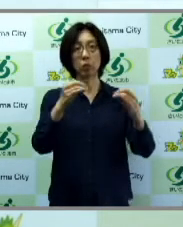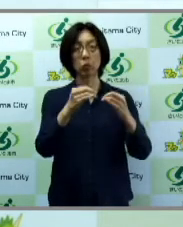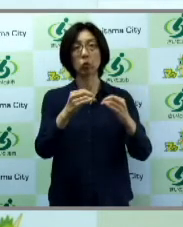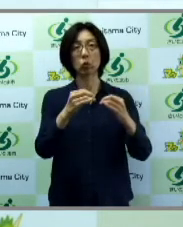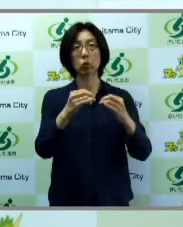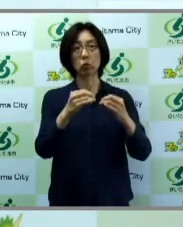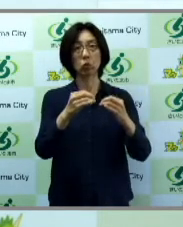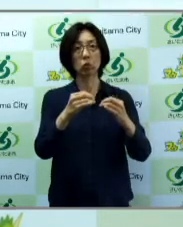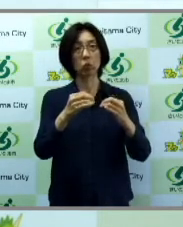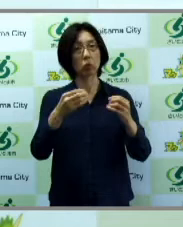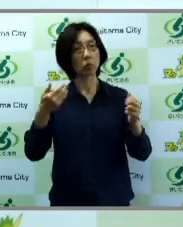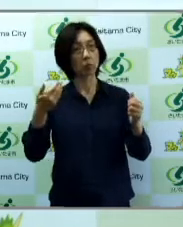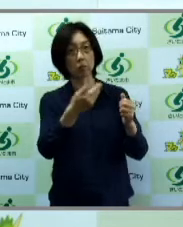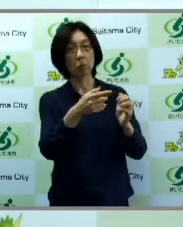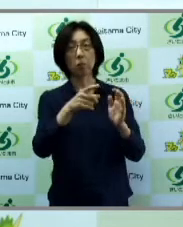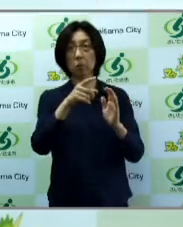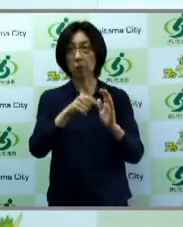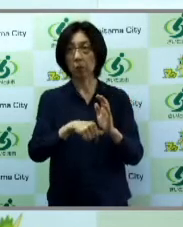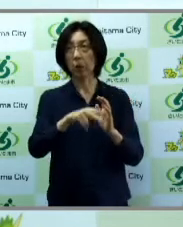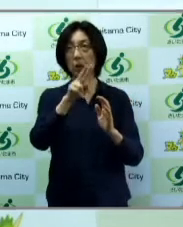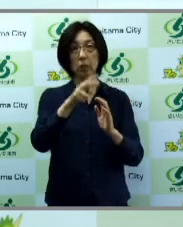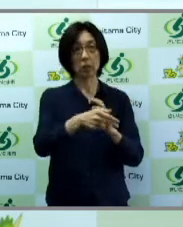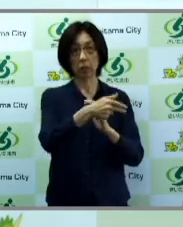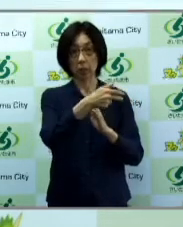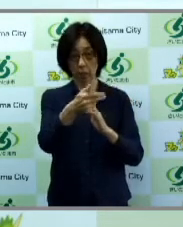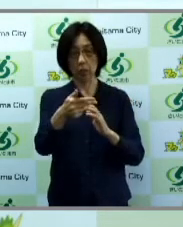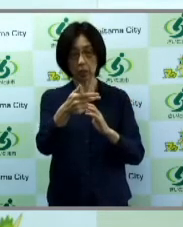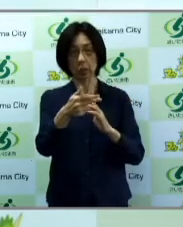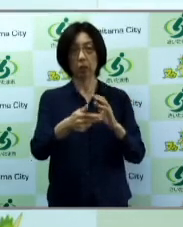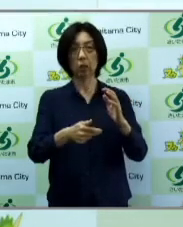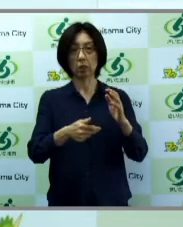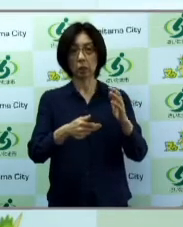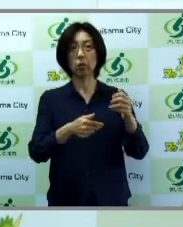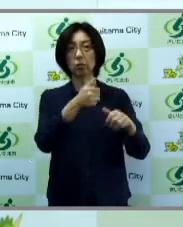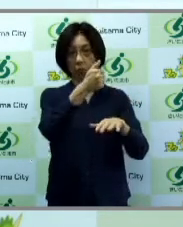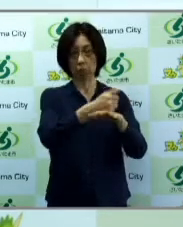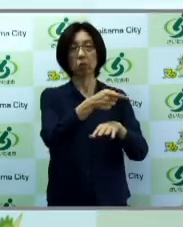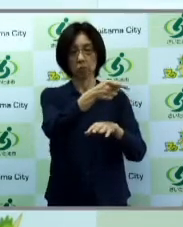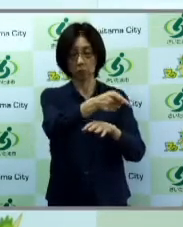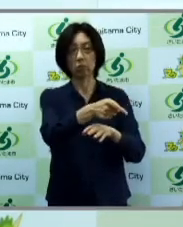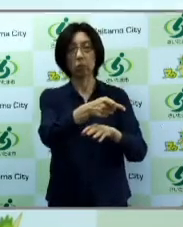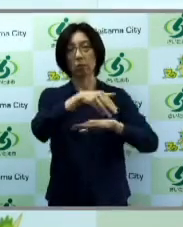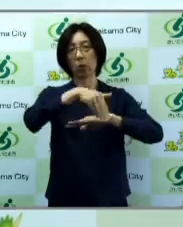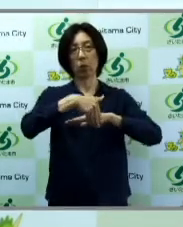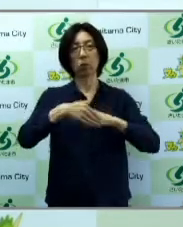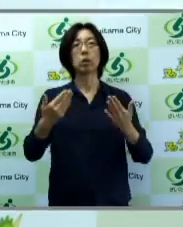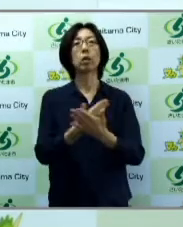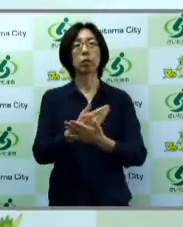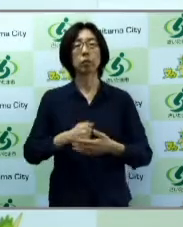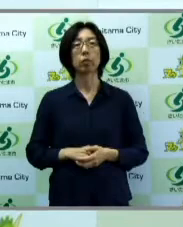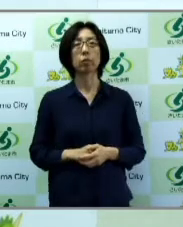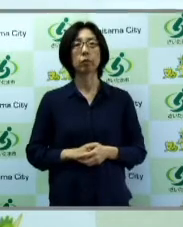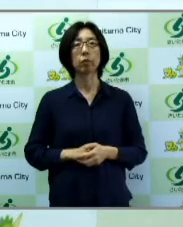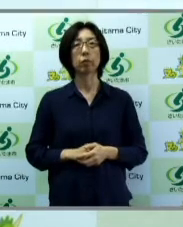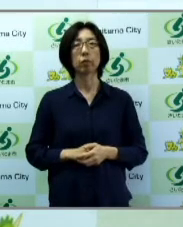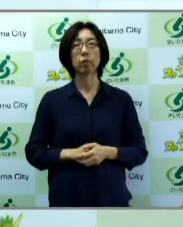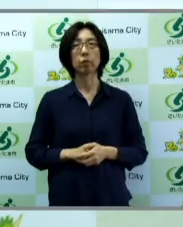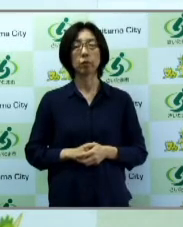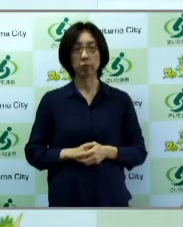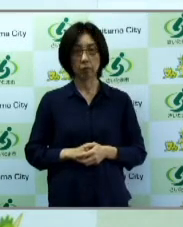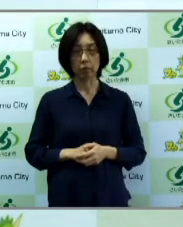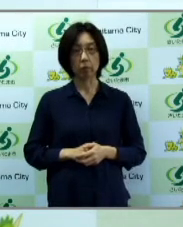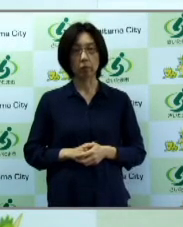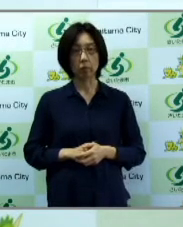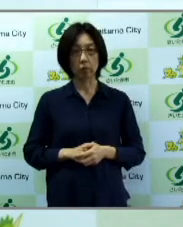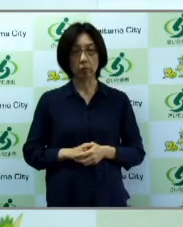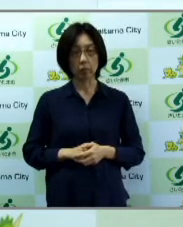理事が中心になっていくというふうに思います。 すみません、ちょっと時間なので一旦代表質